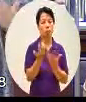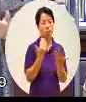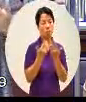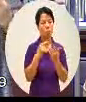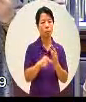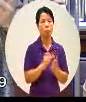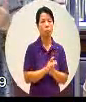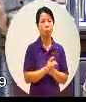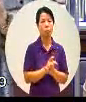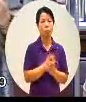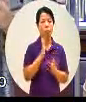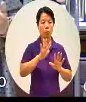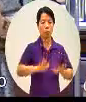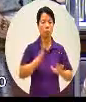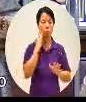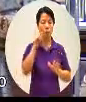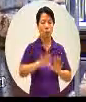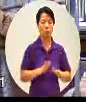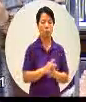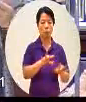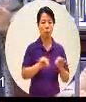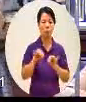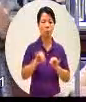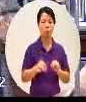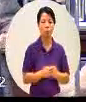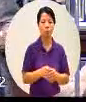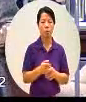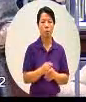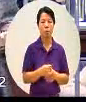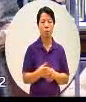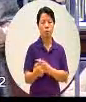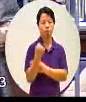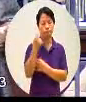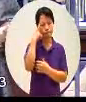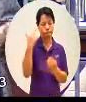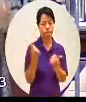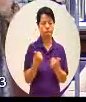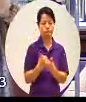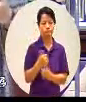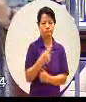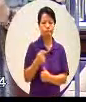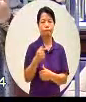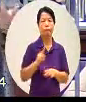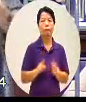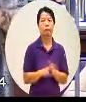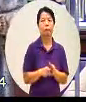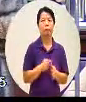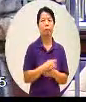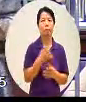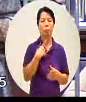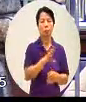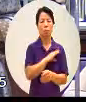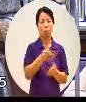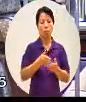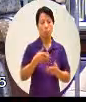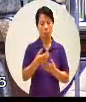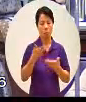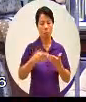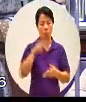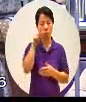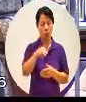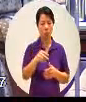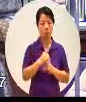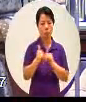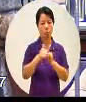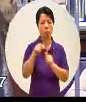二啊，如果讲今仔日咱地方吼强烈个反对的时阵，吼、哦，我们当然要重视民意，我们来自